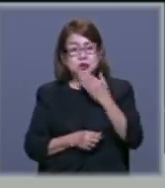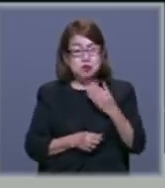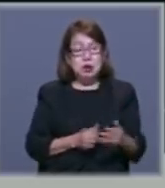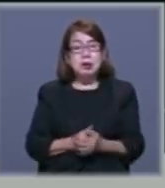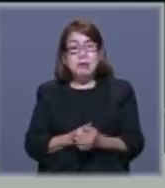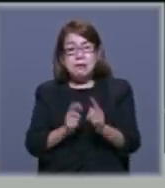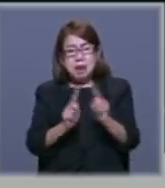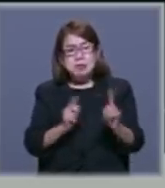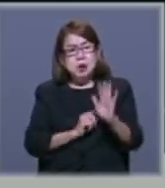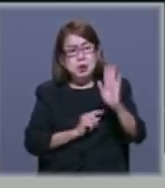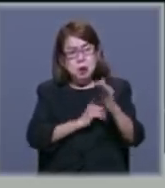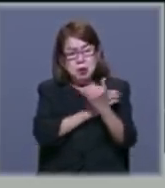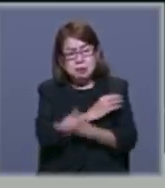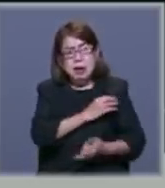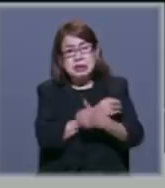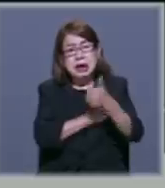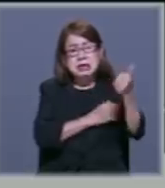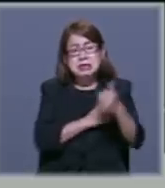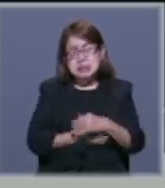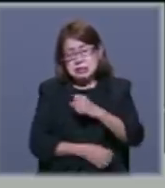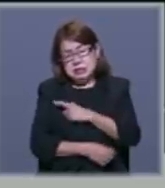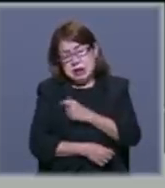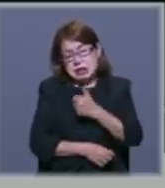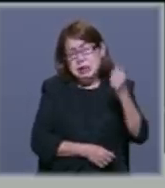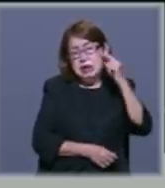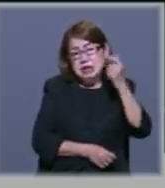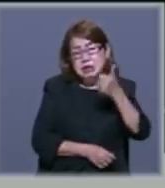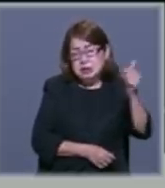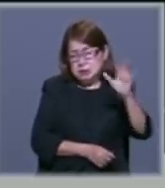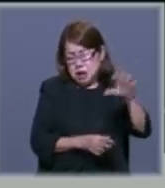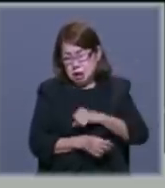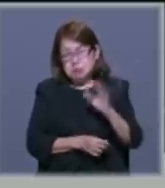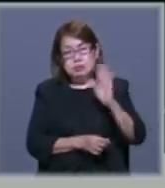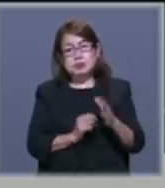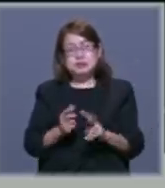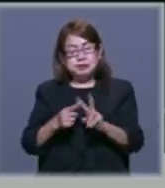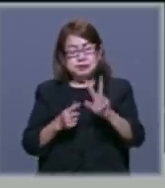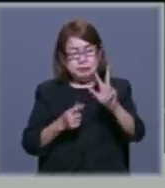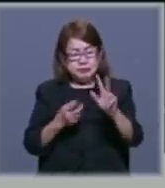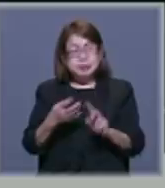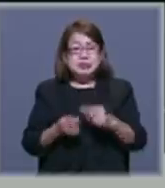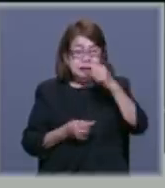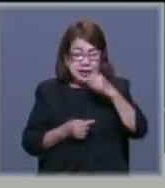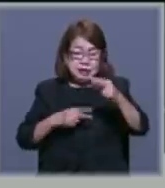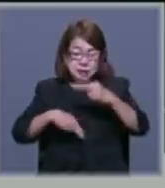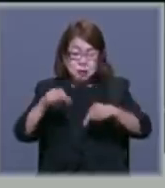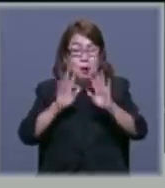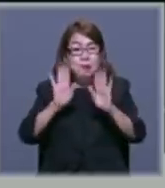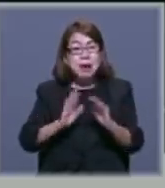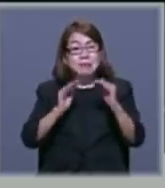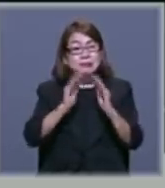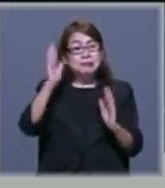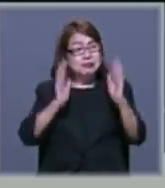กครองของประเทศอื่นลัทธิอื่นหรืออุดมการณ์อื่น 3. ประเพณีการปกครองประเทศไทยดังกล่าวหมายถึงประเ